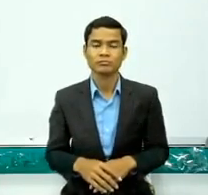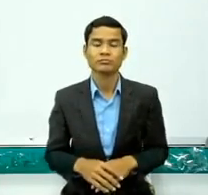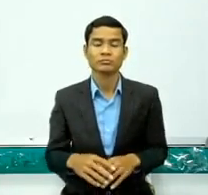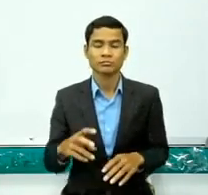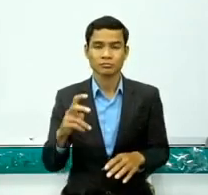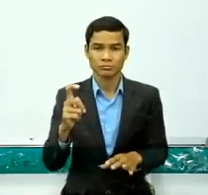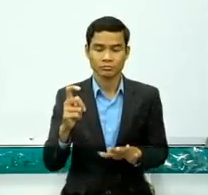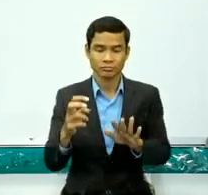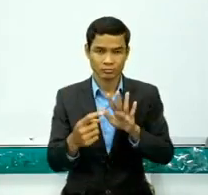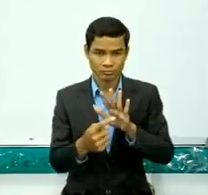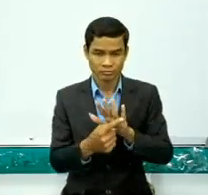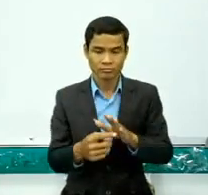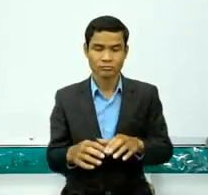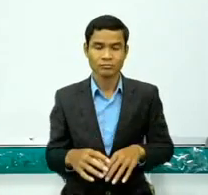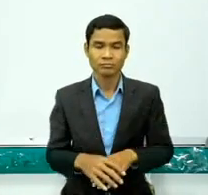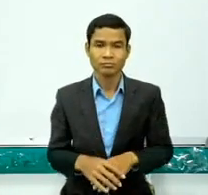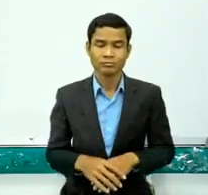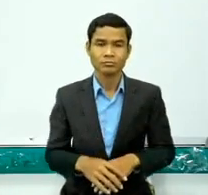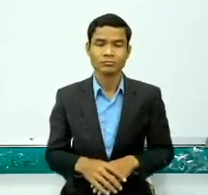ខឺ